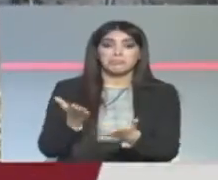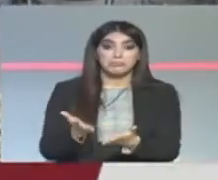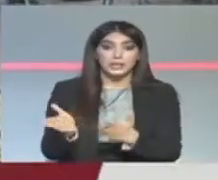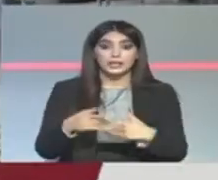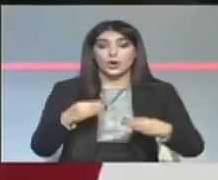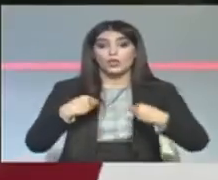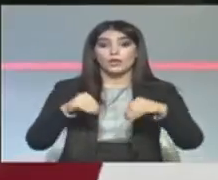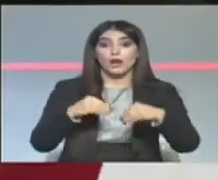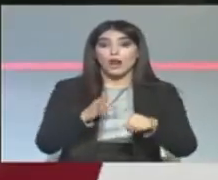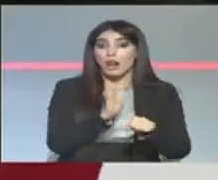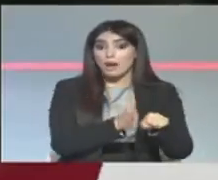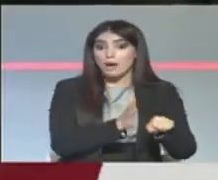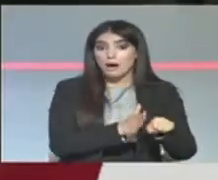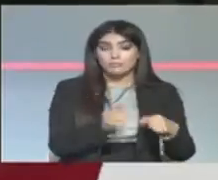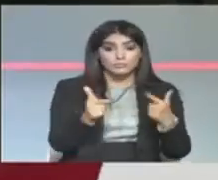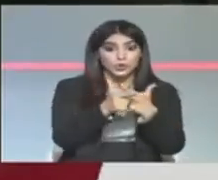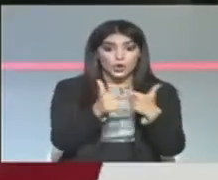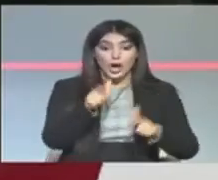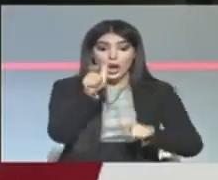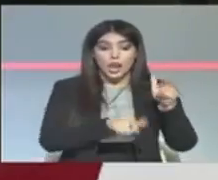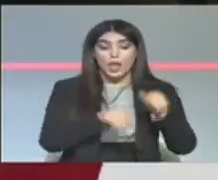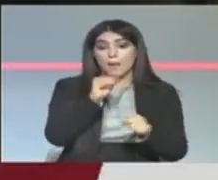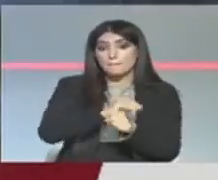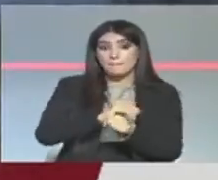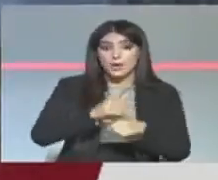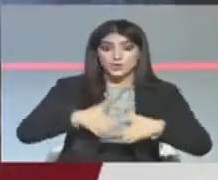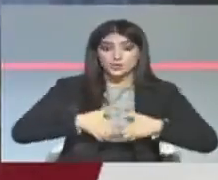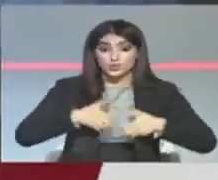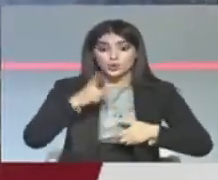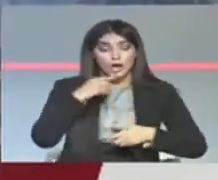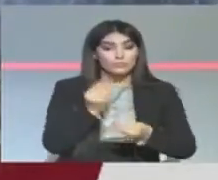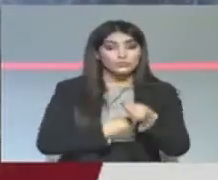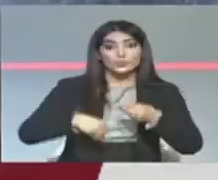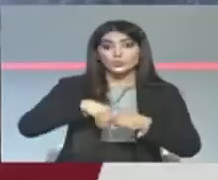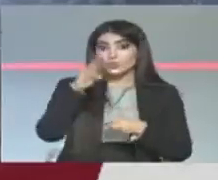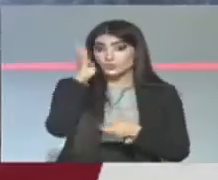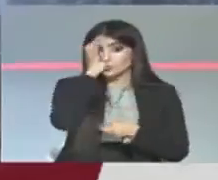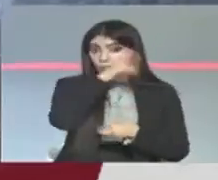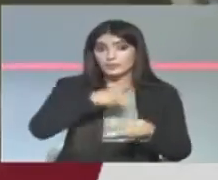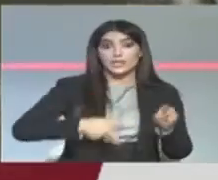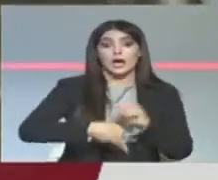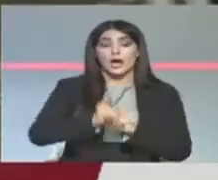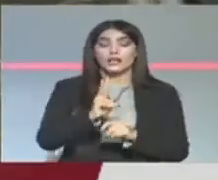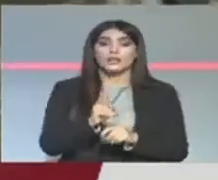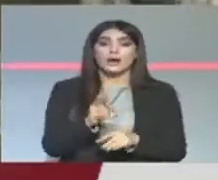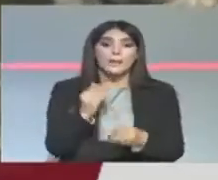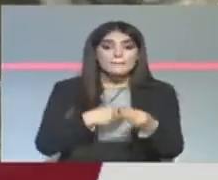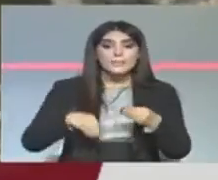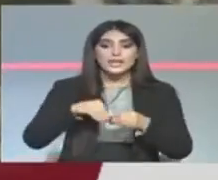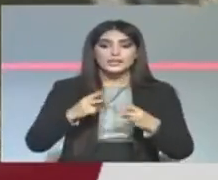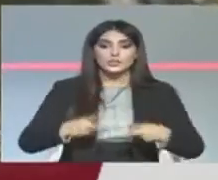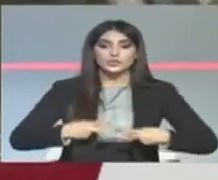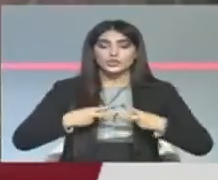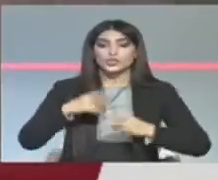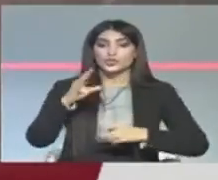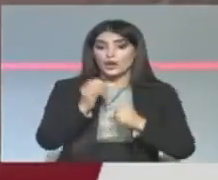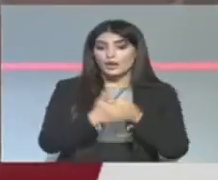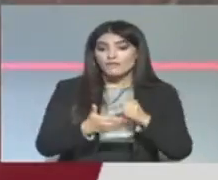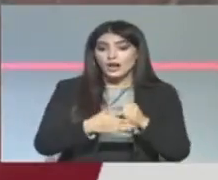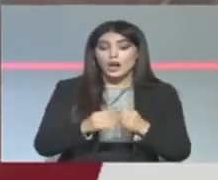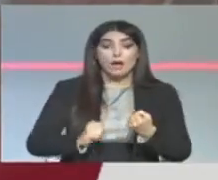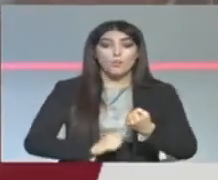يرى عدد من المربين انه زاده في تعميق الصعوبات اضافه الى ما تواجهه المنظومه من غياب الدعم